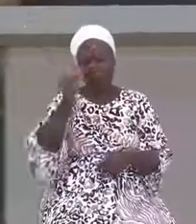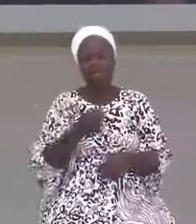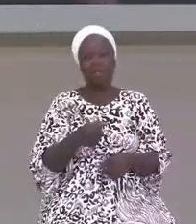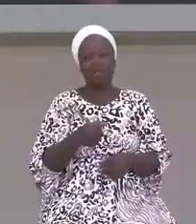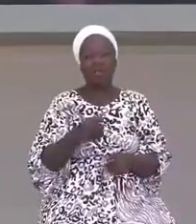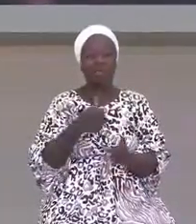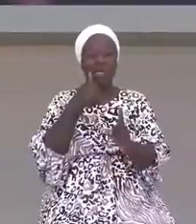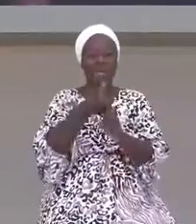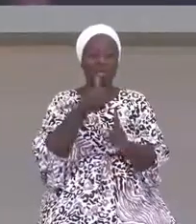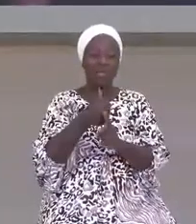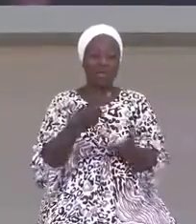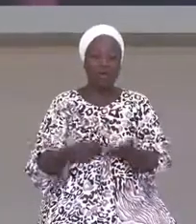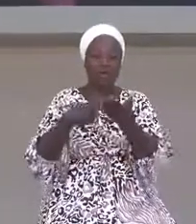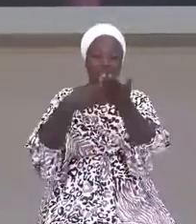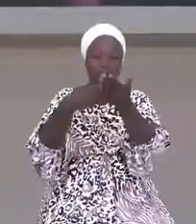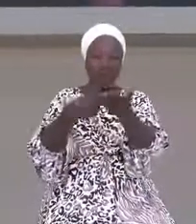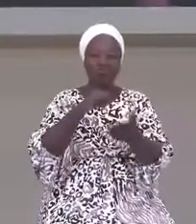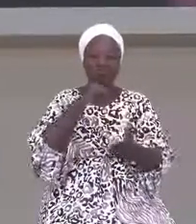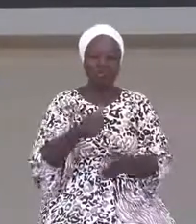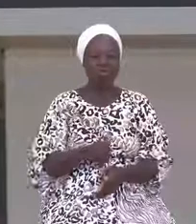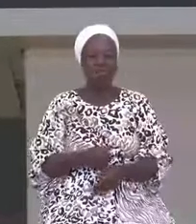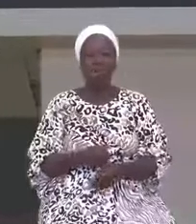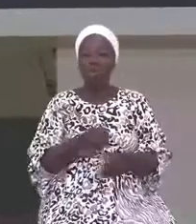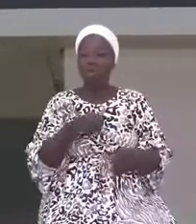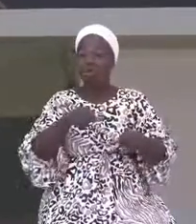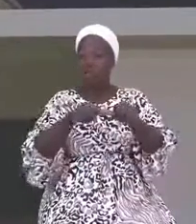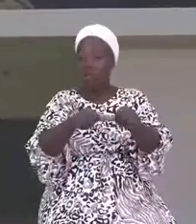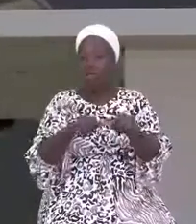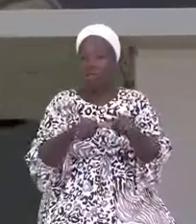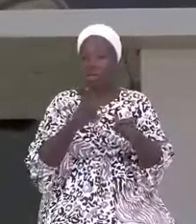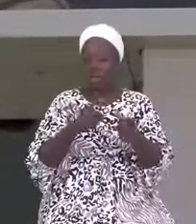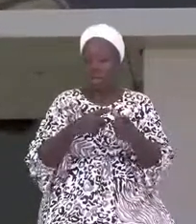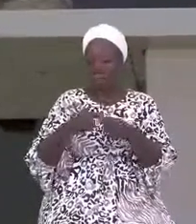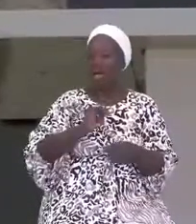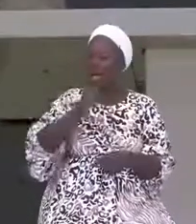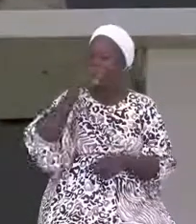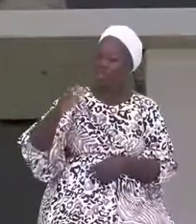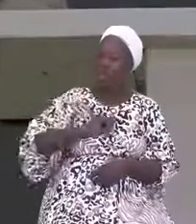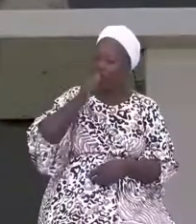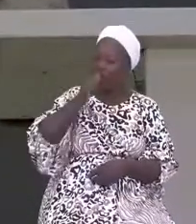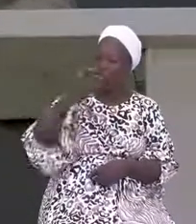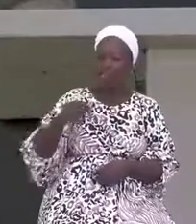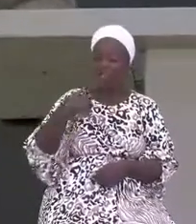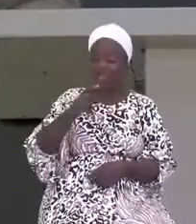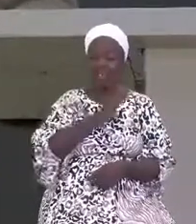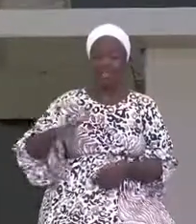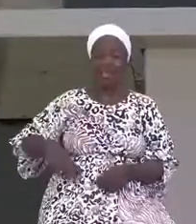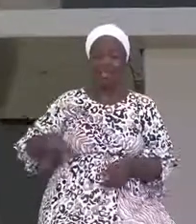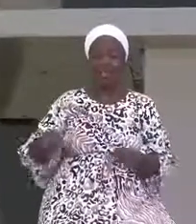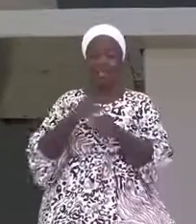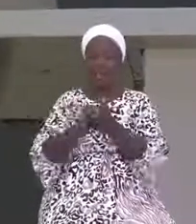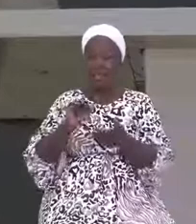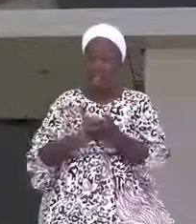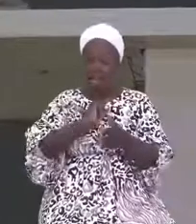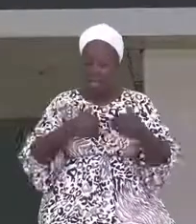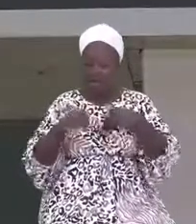l'homme. Inconsistant. Il disait à Christ, je suis là, je suis là. Oh, je suis là. J'ai fait ci, j'ai fait